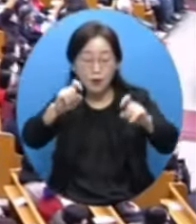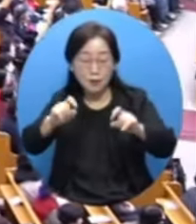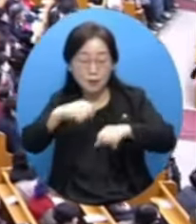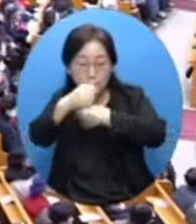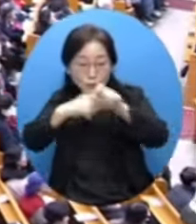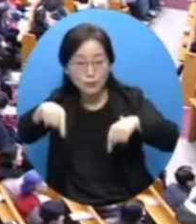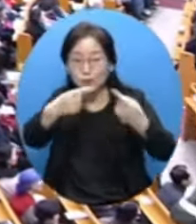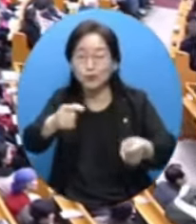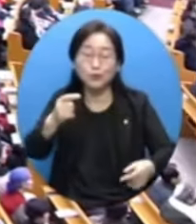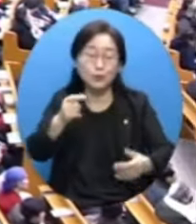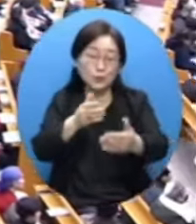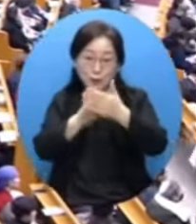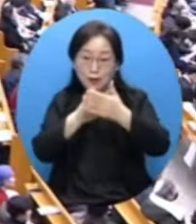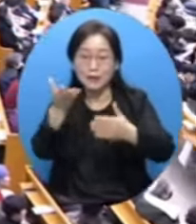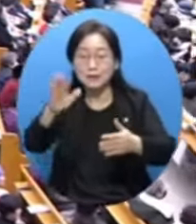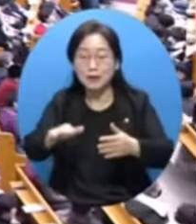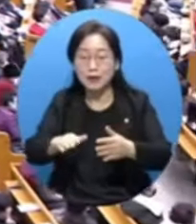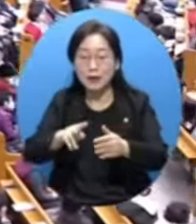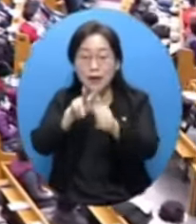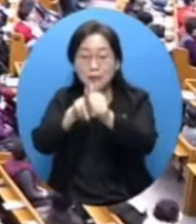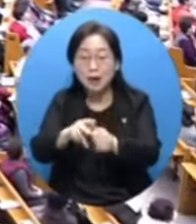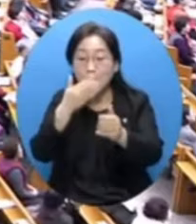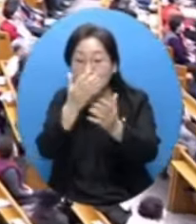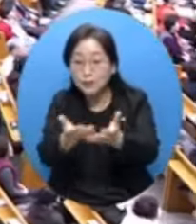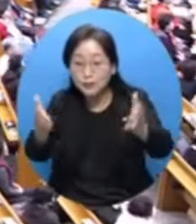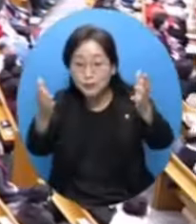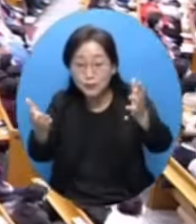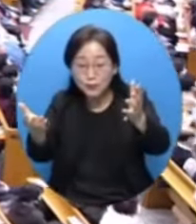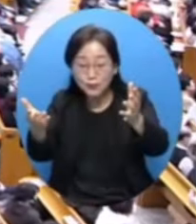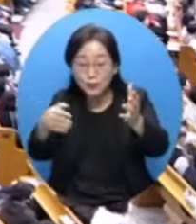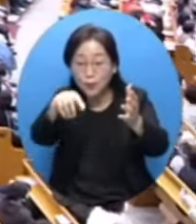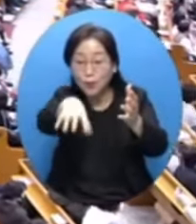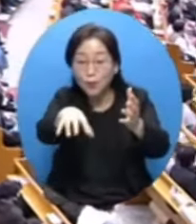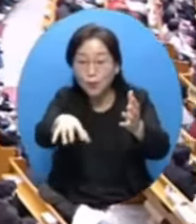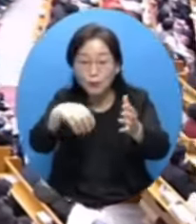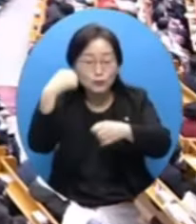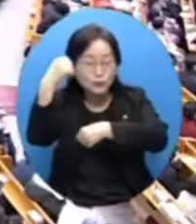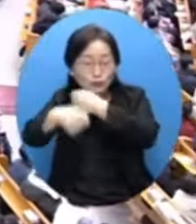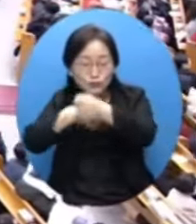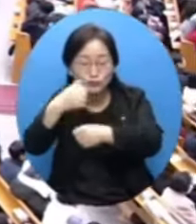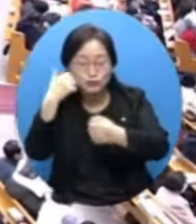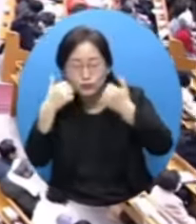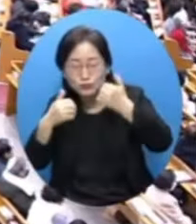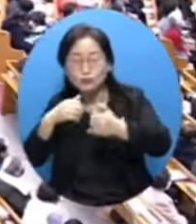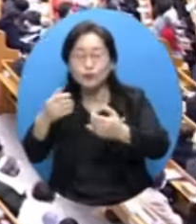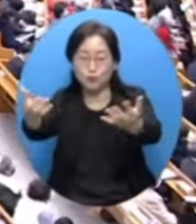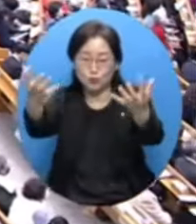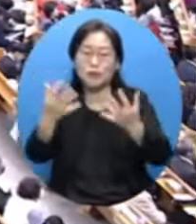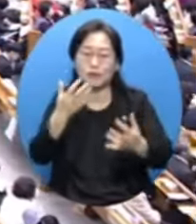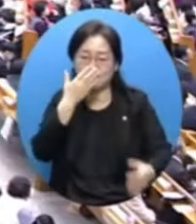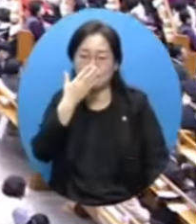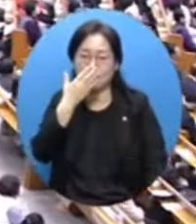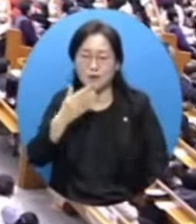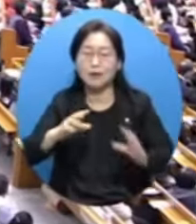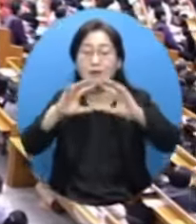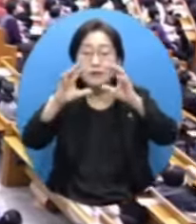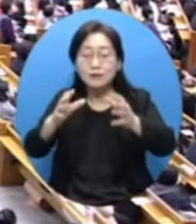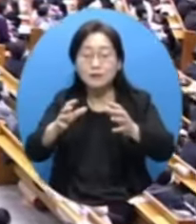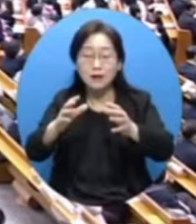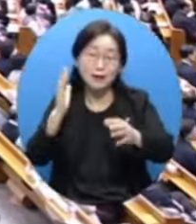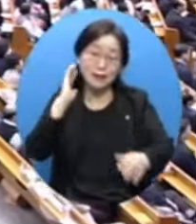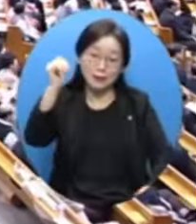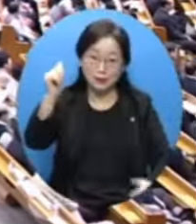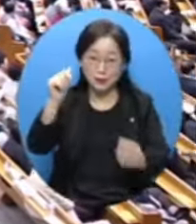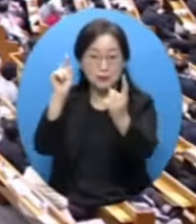없지만 말고야 노인 것에는 누구나 들어갈 수가 있습니다 우리가이 세상 대통령을